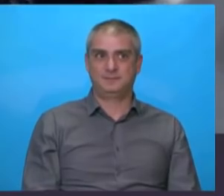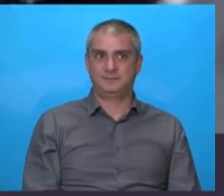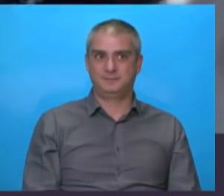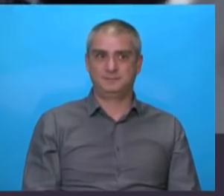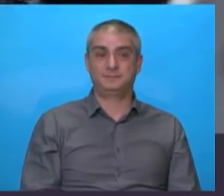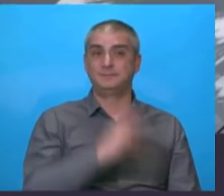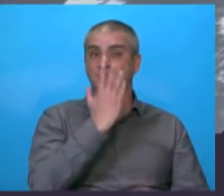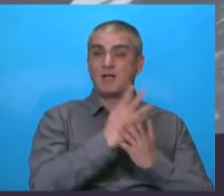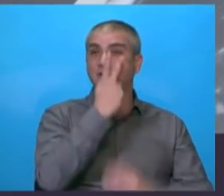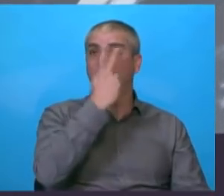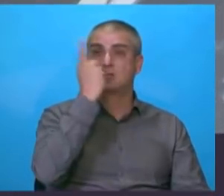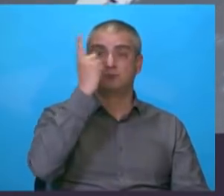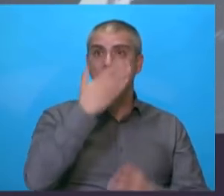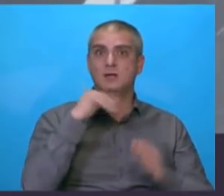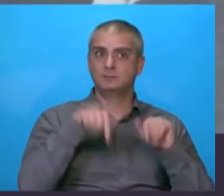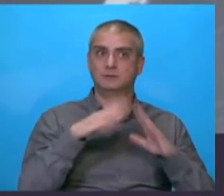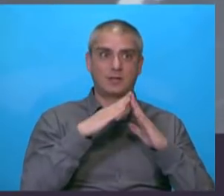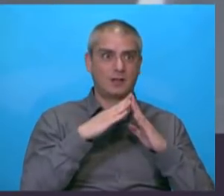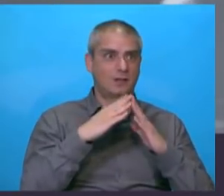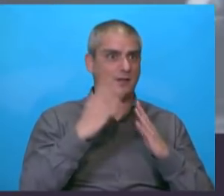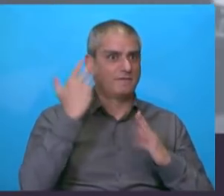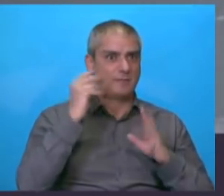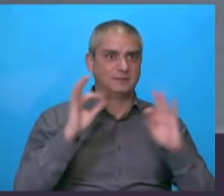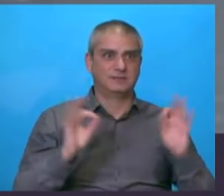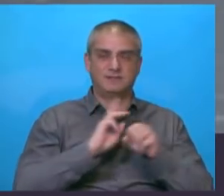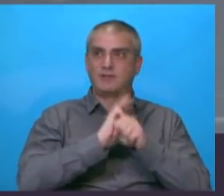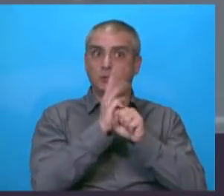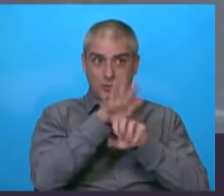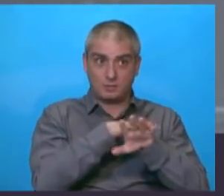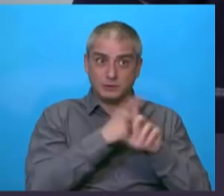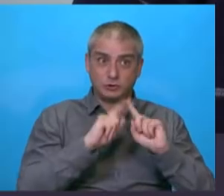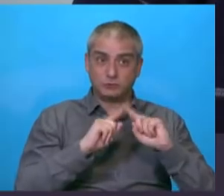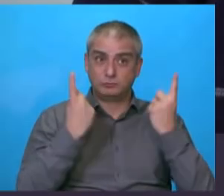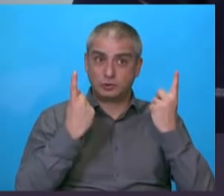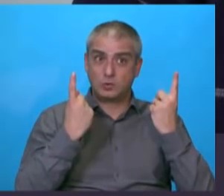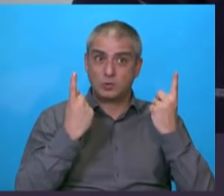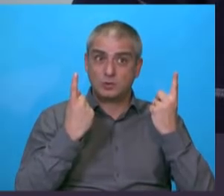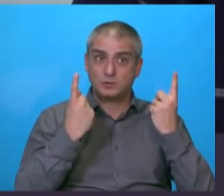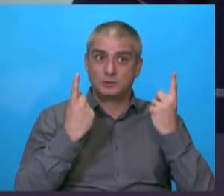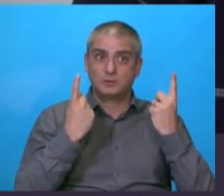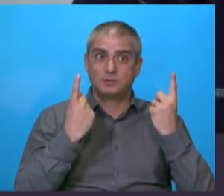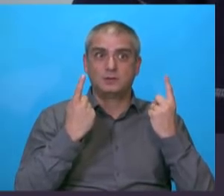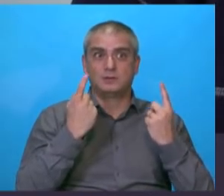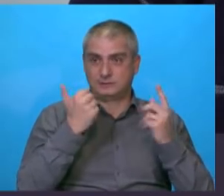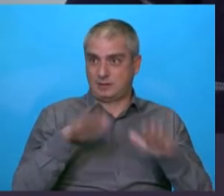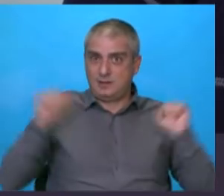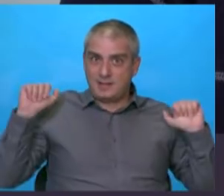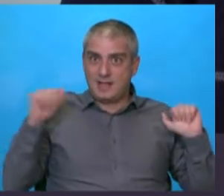ושתיים שנה אתם בארץ, ומאז שיש את וירוס הקורונה, אתם מרגישים שיש שינוי? שקצת נרתעים